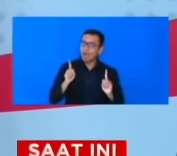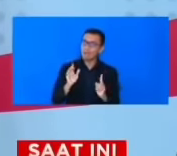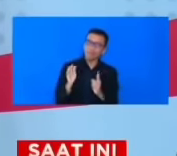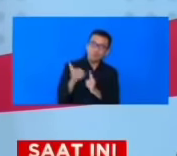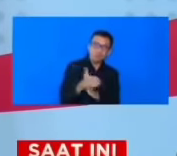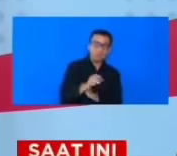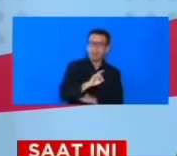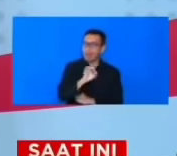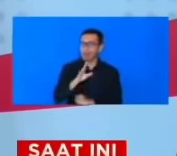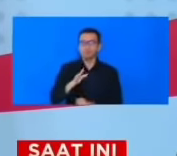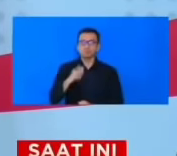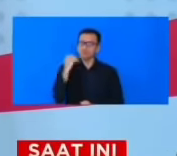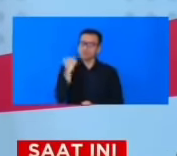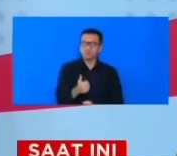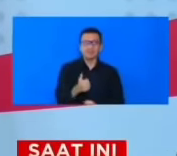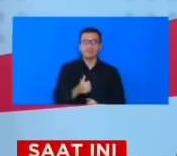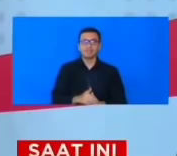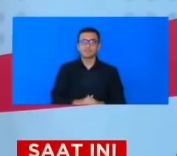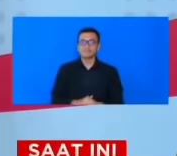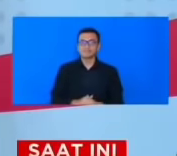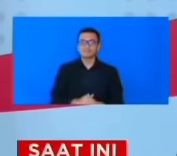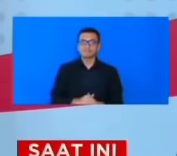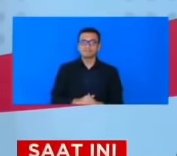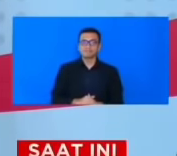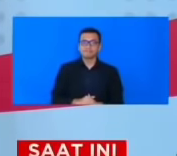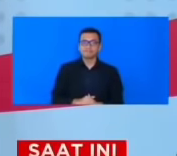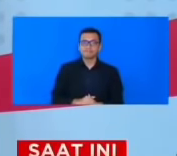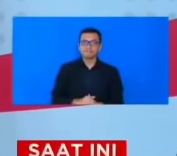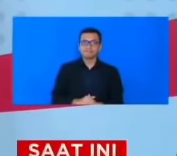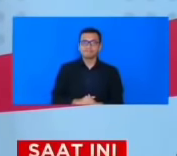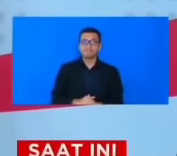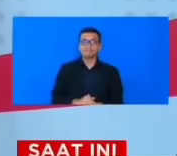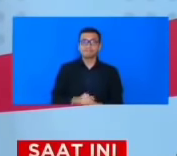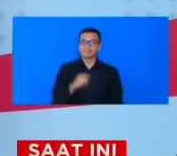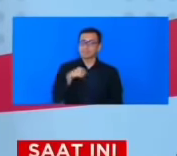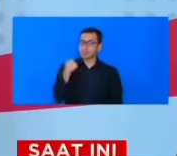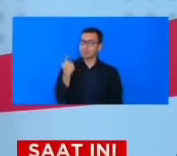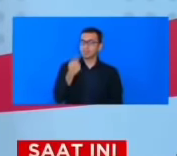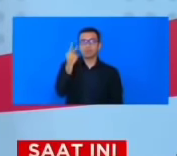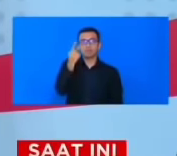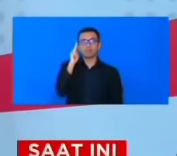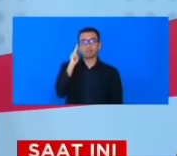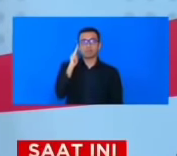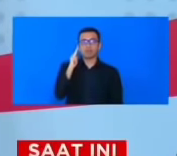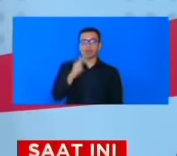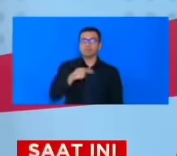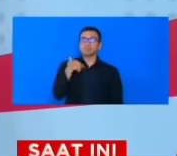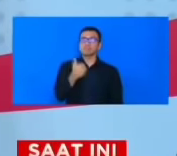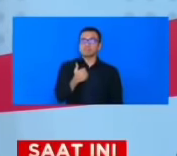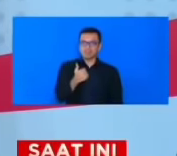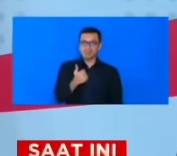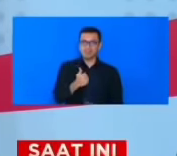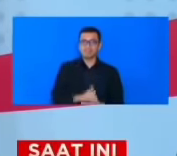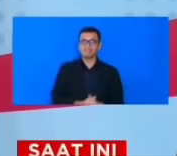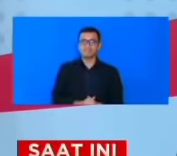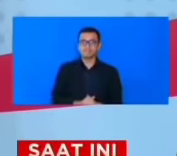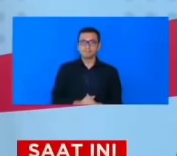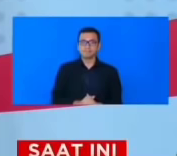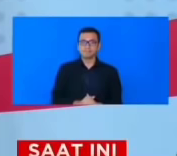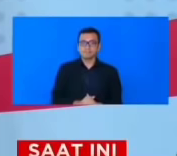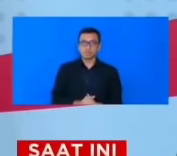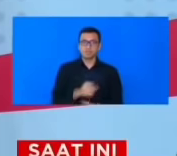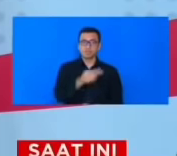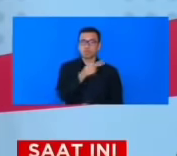yang lain-lainnya. Kita yakin bisa, dan bangsa kita adalah bangsa yang